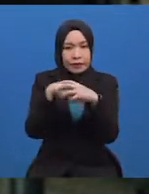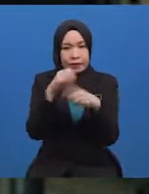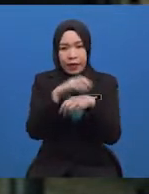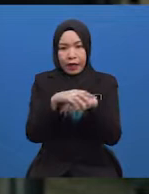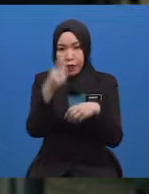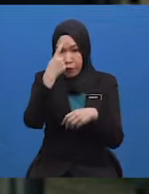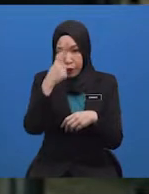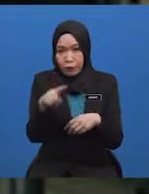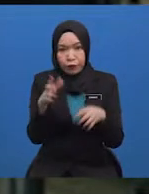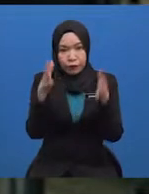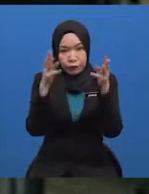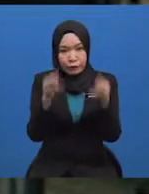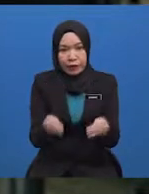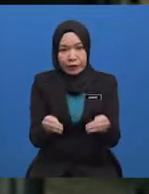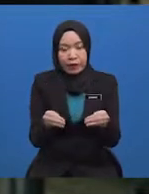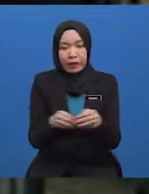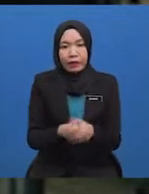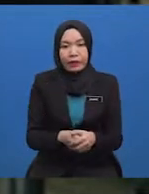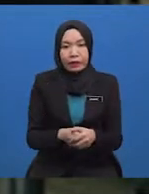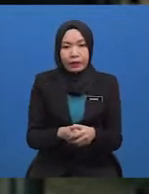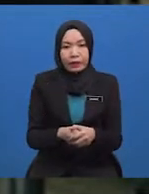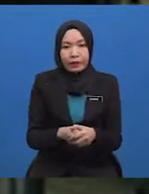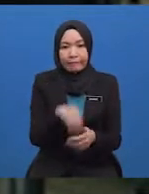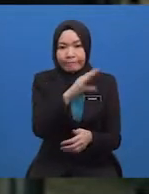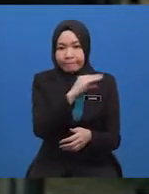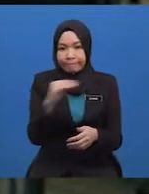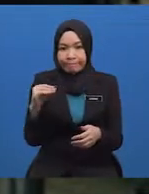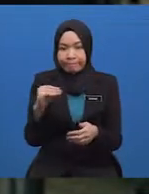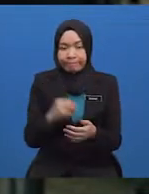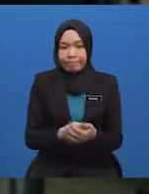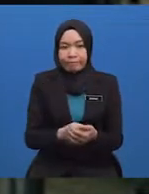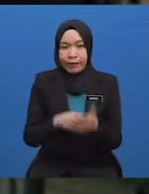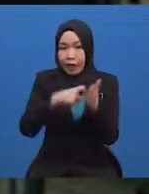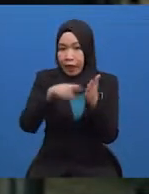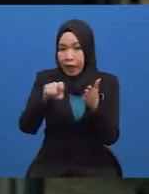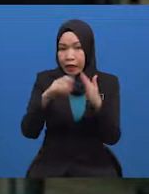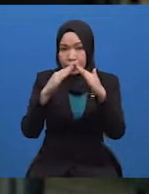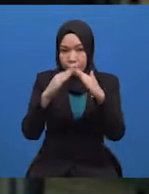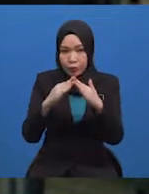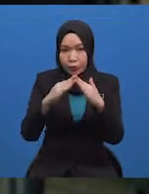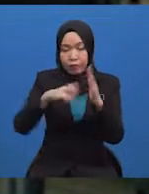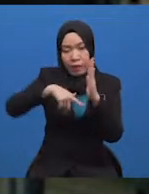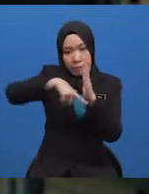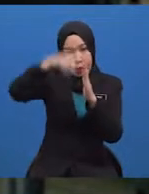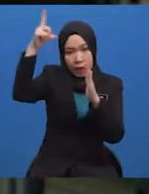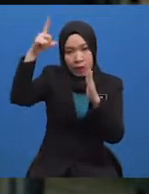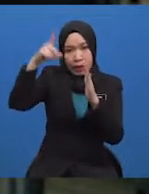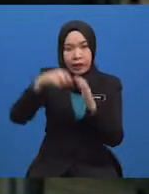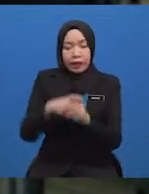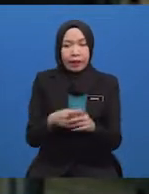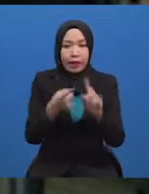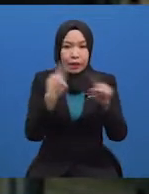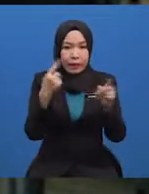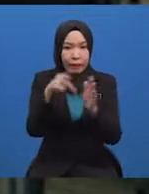itu, harga rumah yang semakin meningkat akibat daripada permintaan yang tinggi kerana